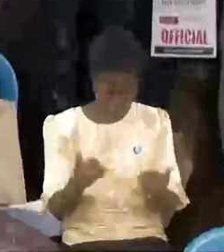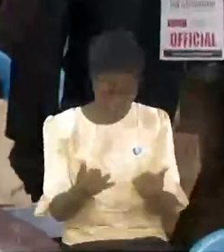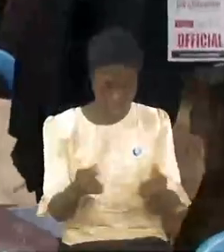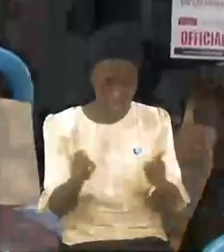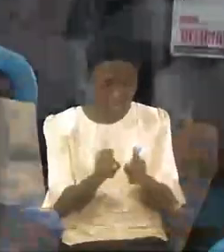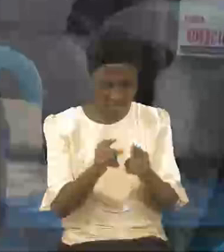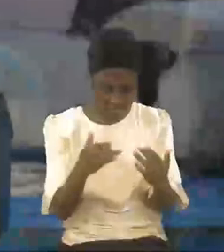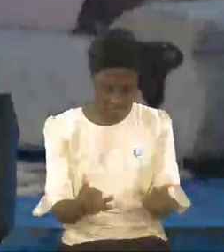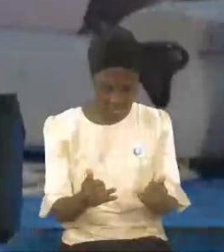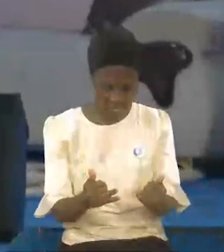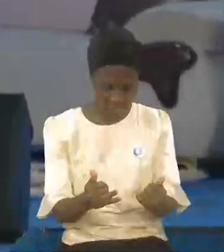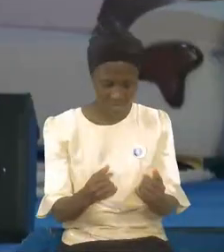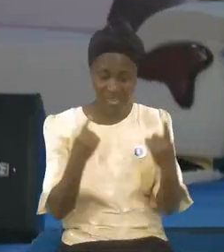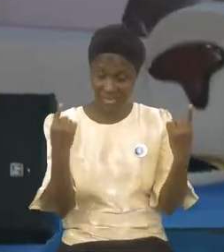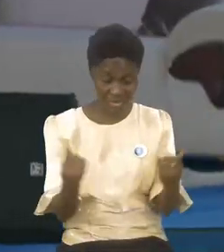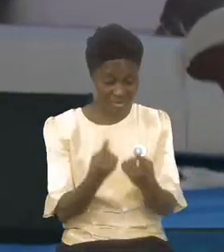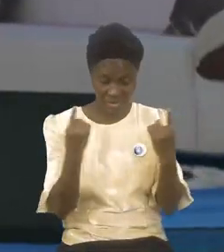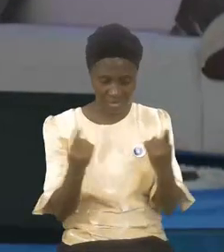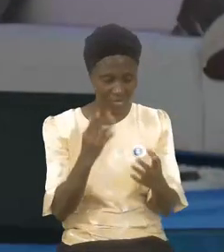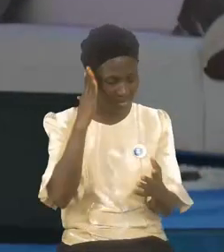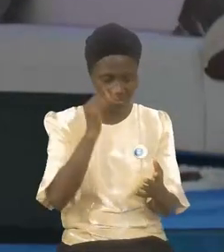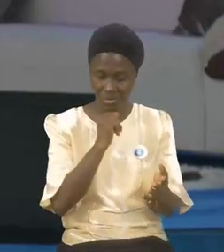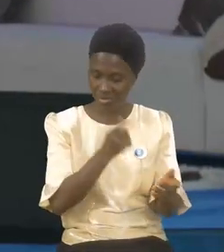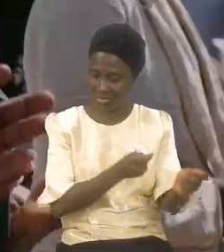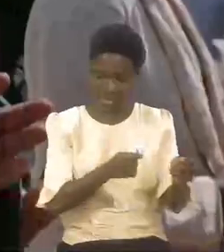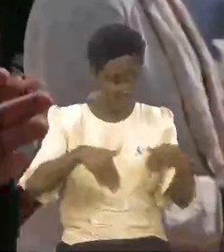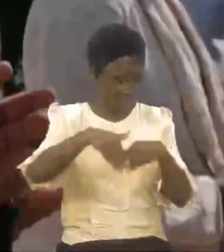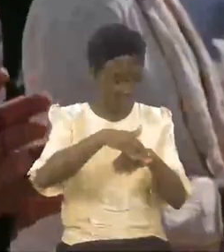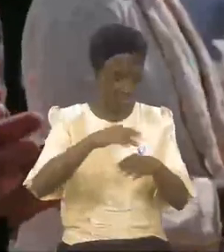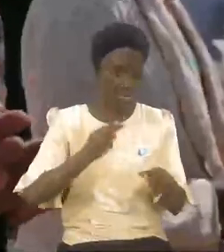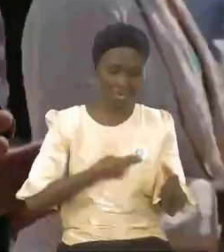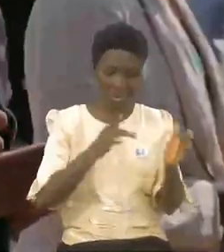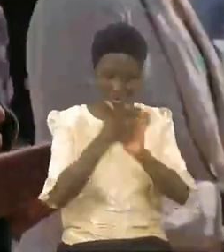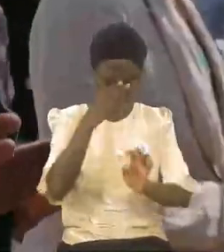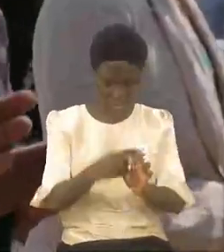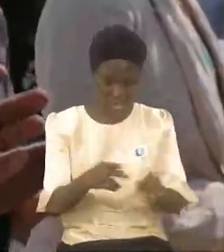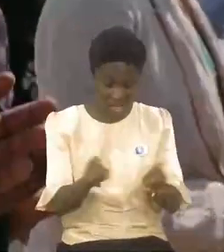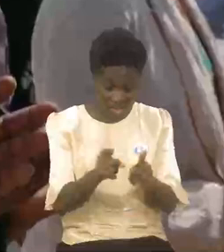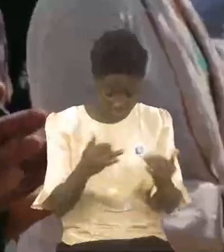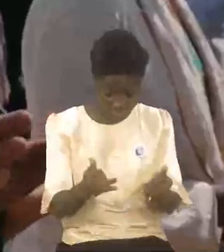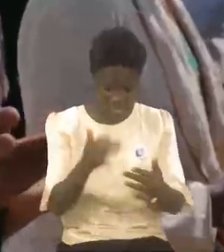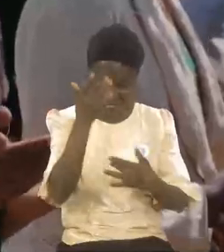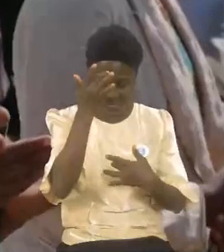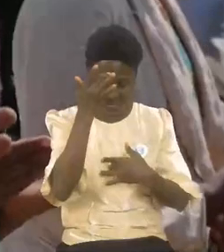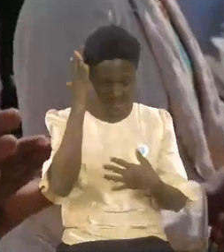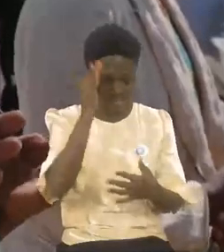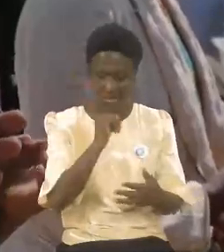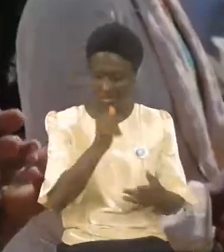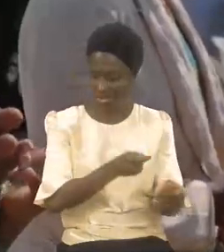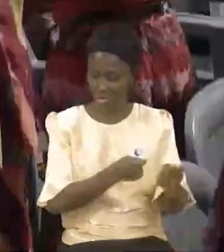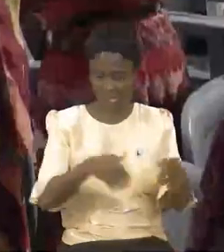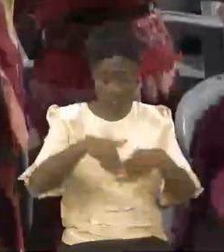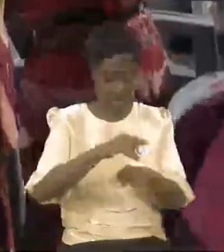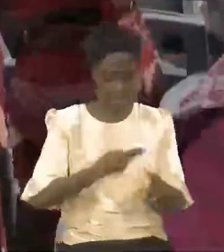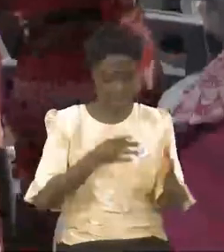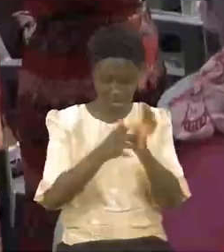Même maintenant, le péché ne régnera pas sur nous. Le péché, la maladie ne régnera pas